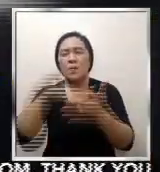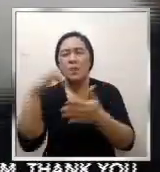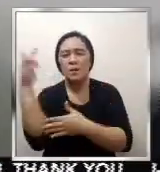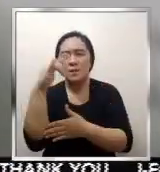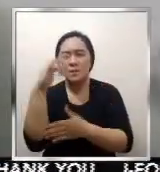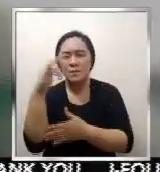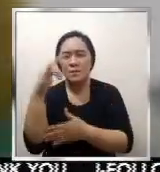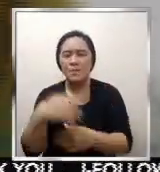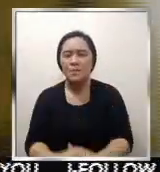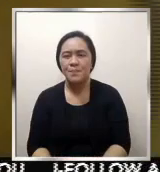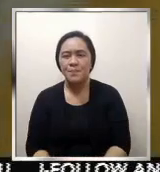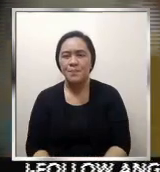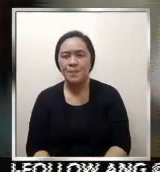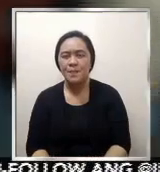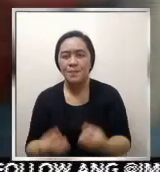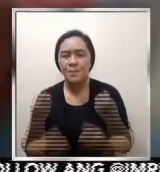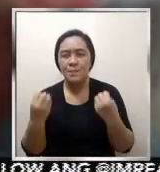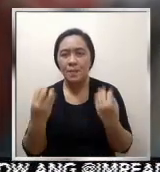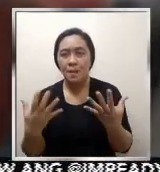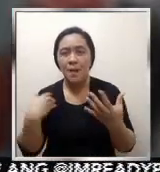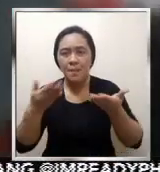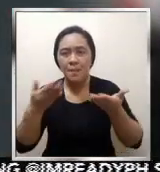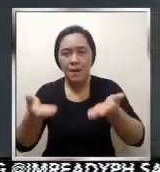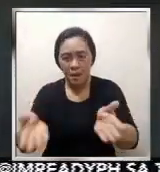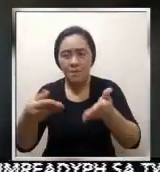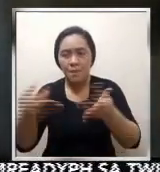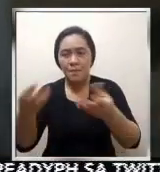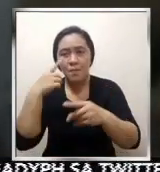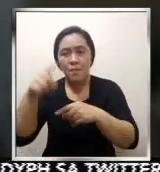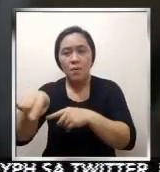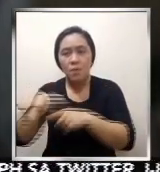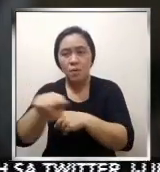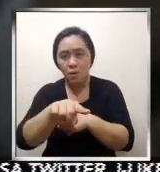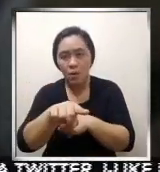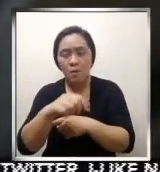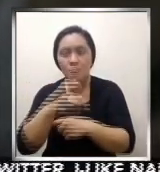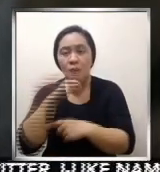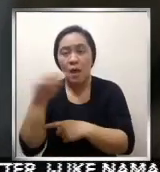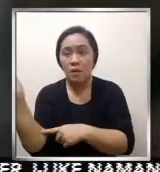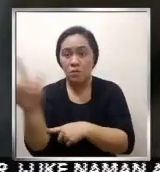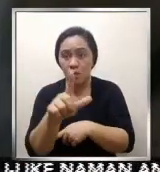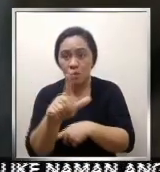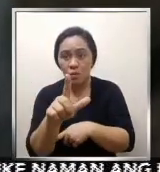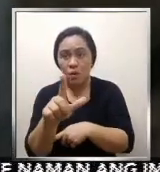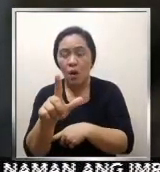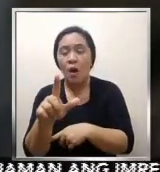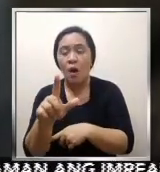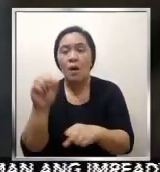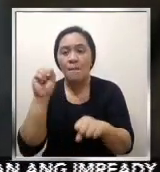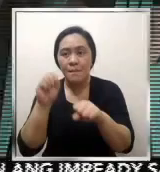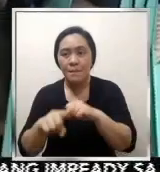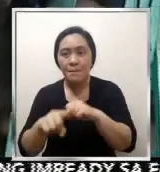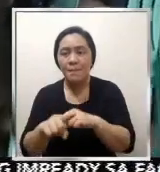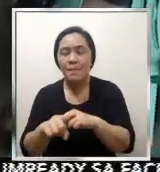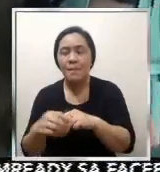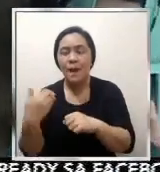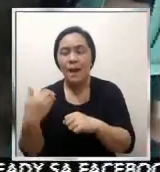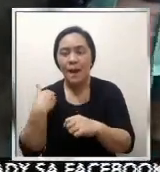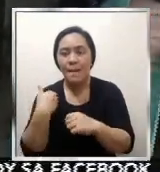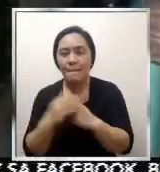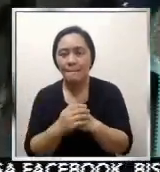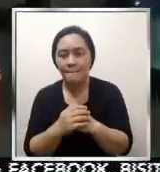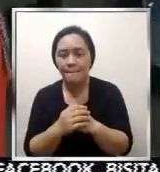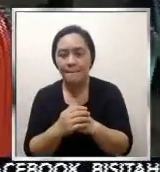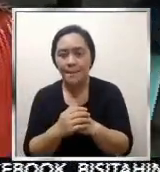our social media pages and not to go to the airport without carrying out this step. Nanawagan naman